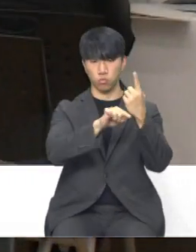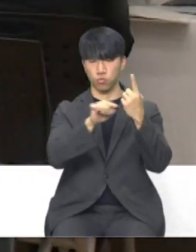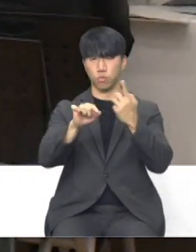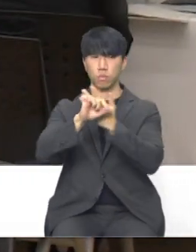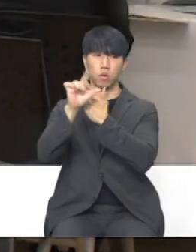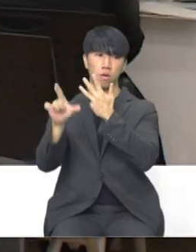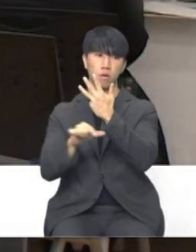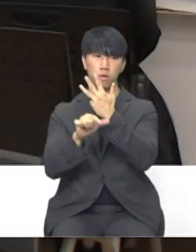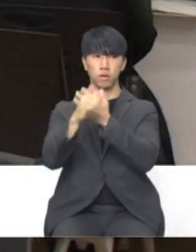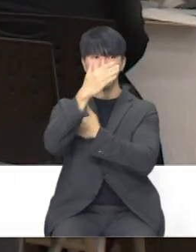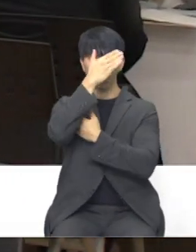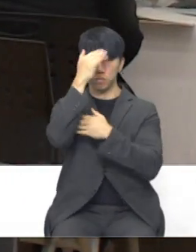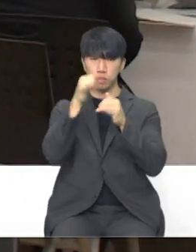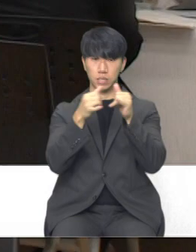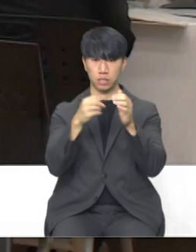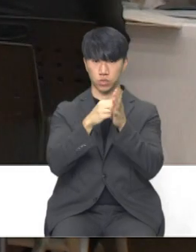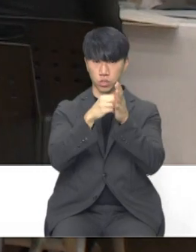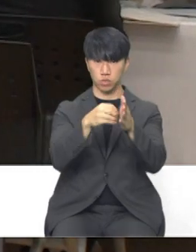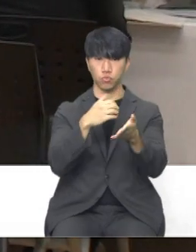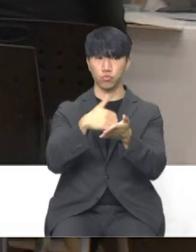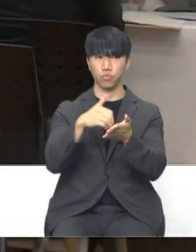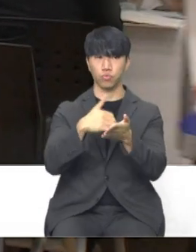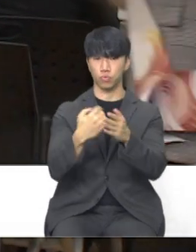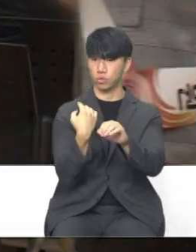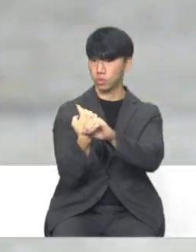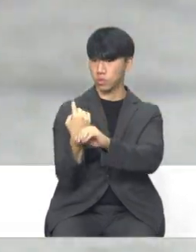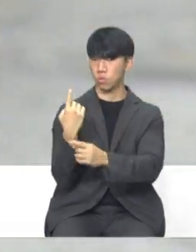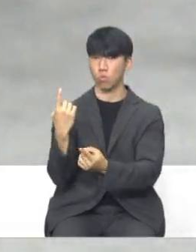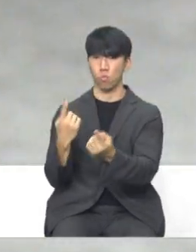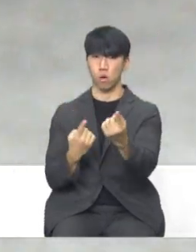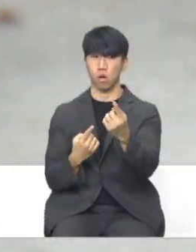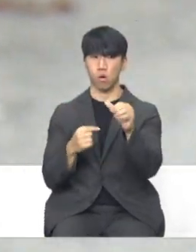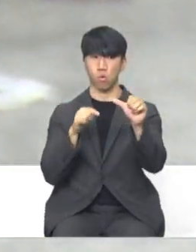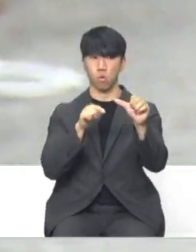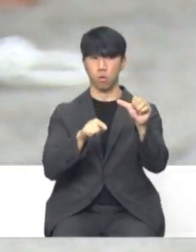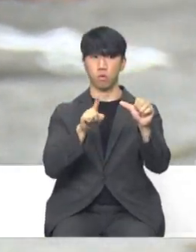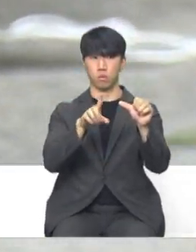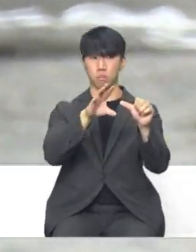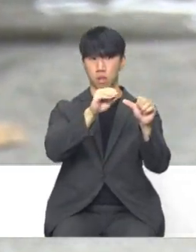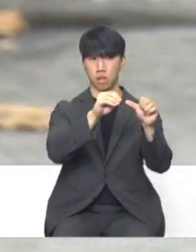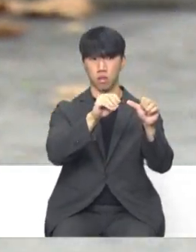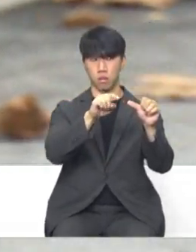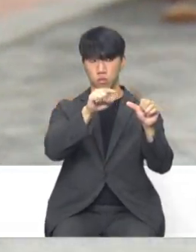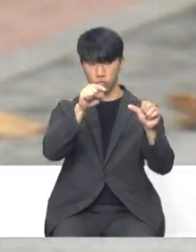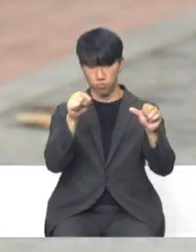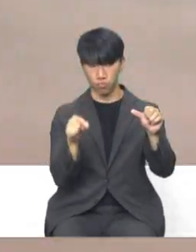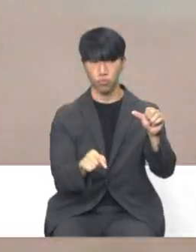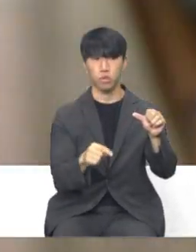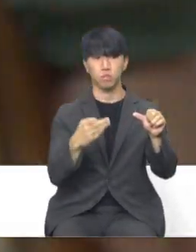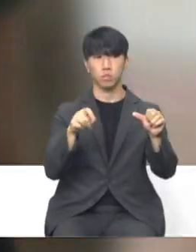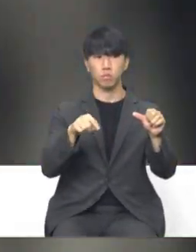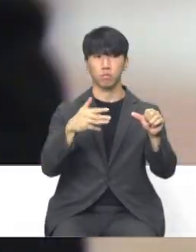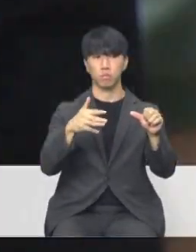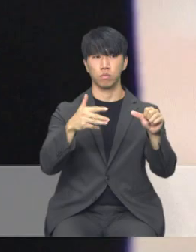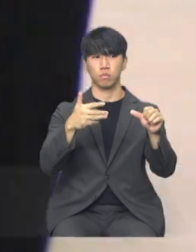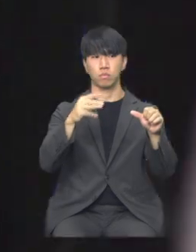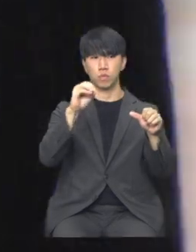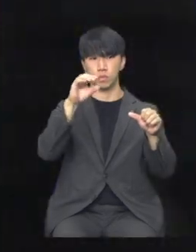8월까지 청년 취업자 수는 지난해 같은 기간보다 5.1만 명에서 13.6만 명